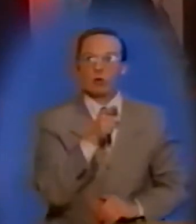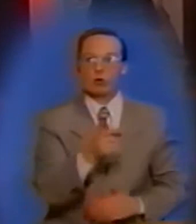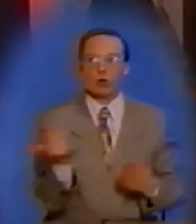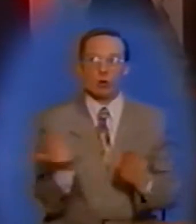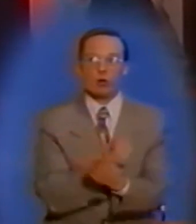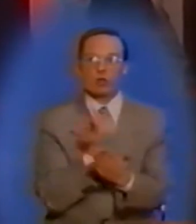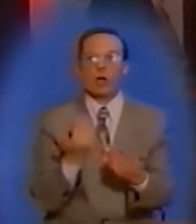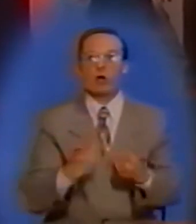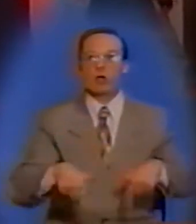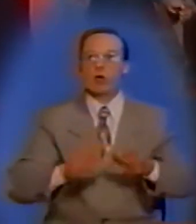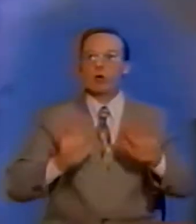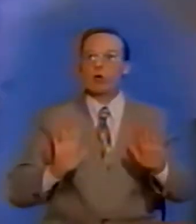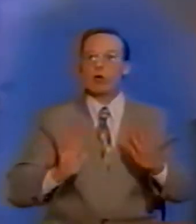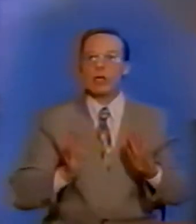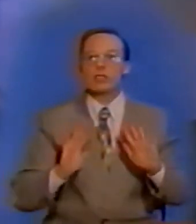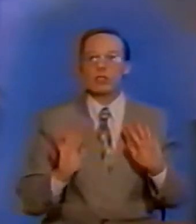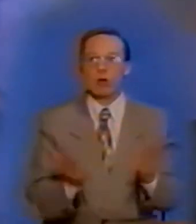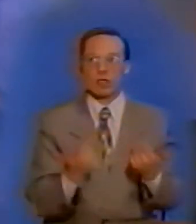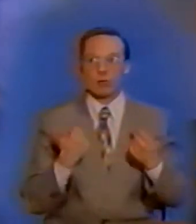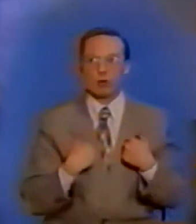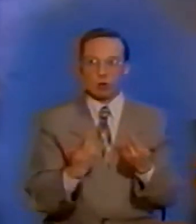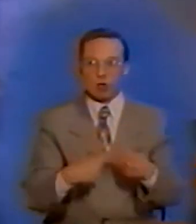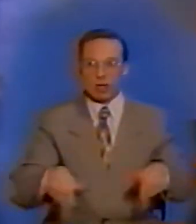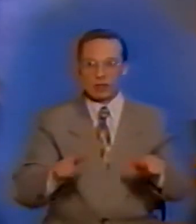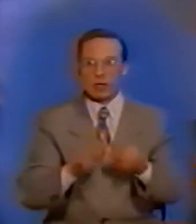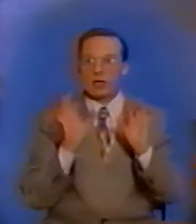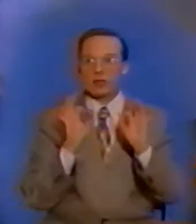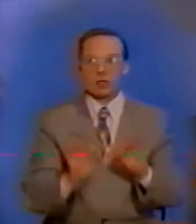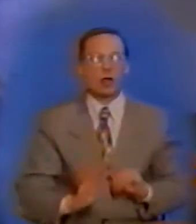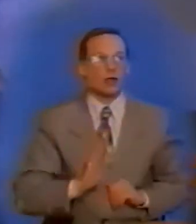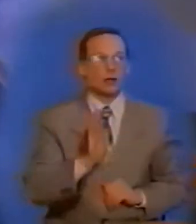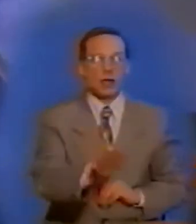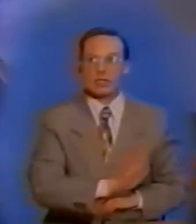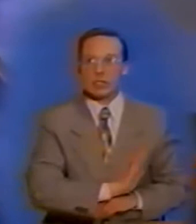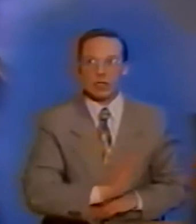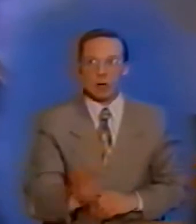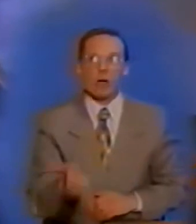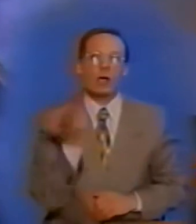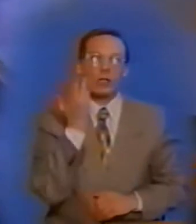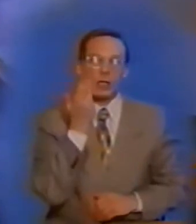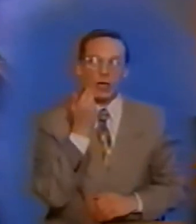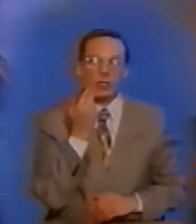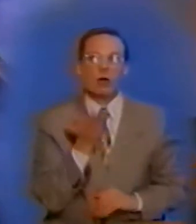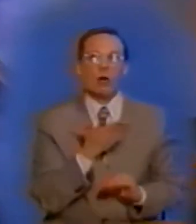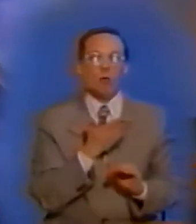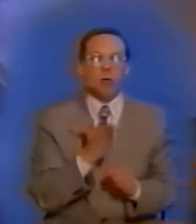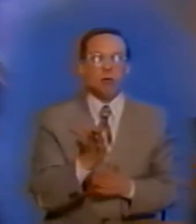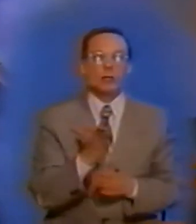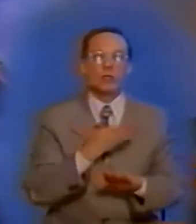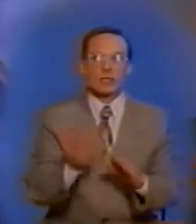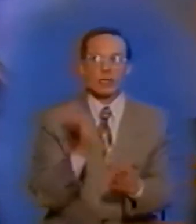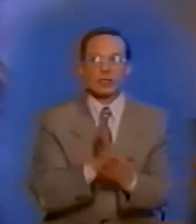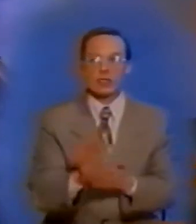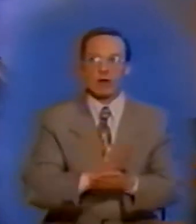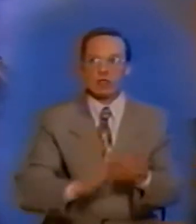naujoje organizacijoje, kokia situacija? Į mūsų organizaciją tikrai nesikreipė, kadangi ir paskirtis yra visiškai